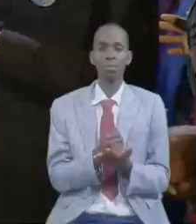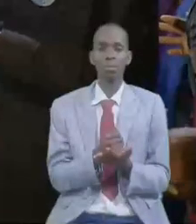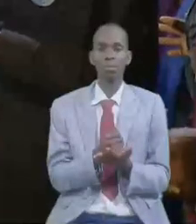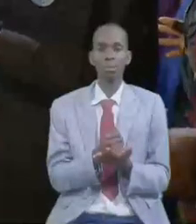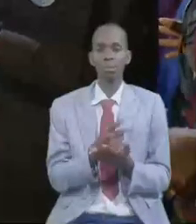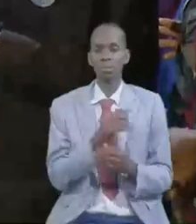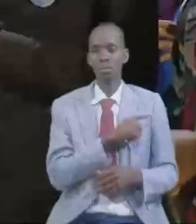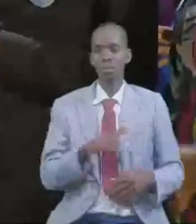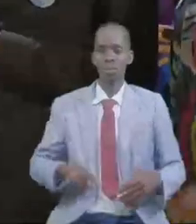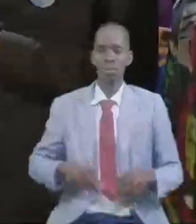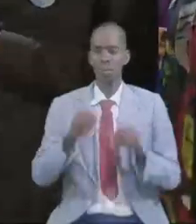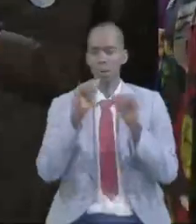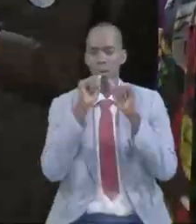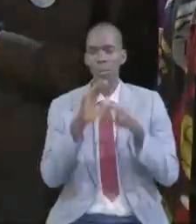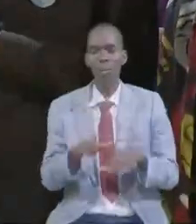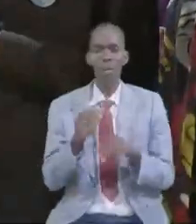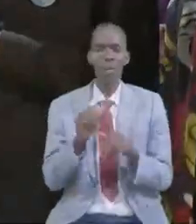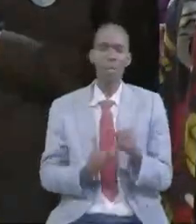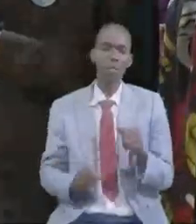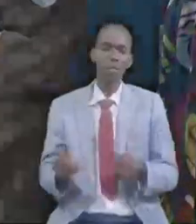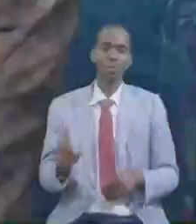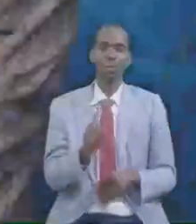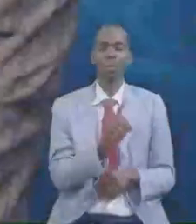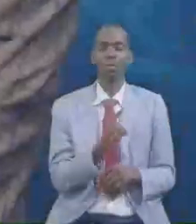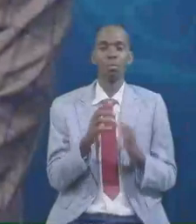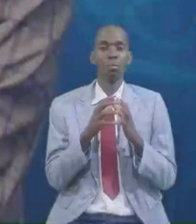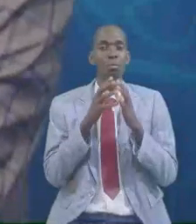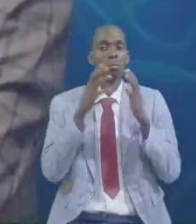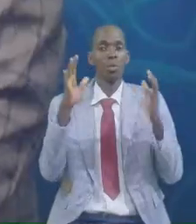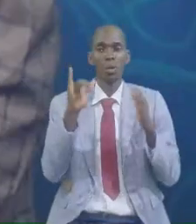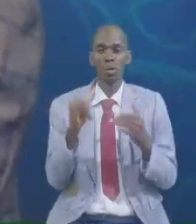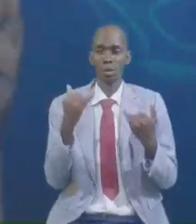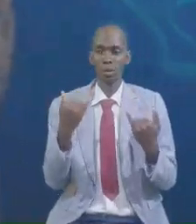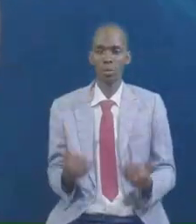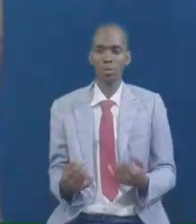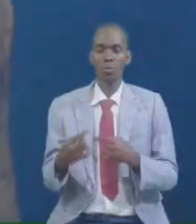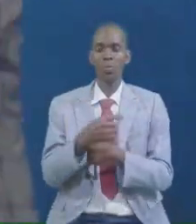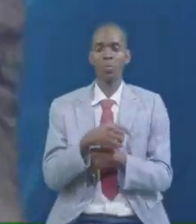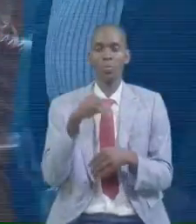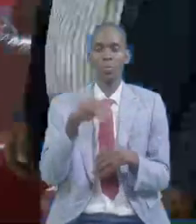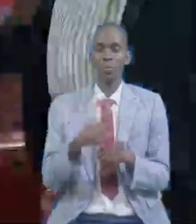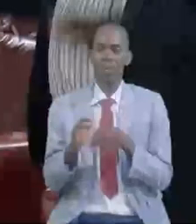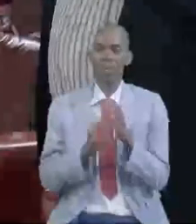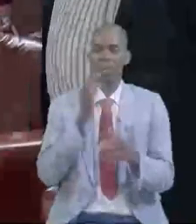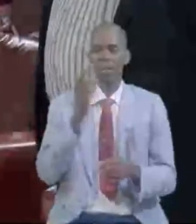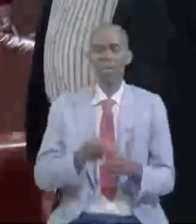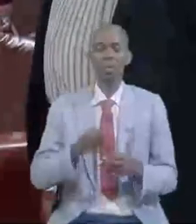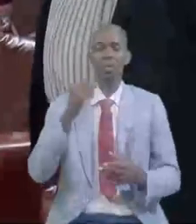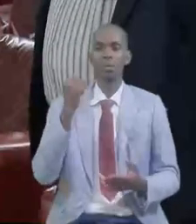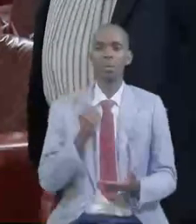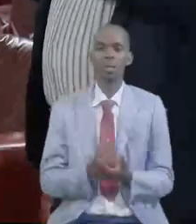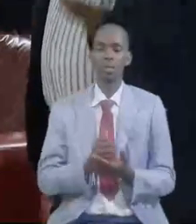Que le Seigneur bénisse chacun de vous abondamment ce soir au nom de